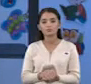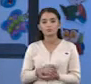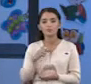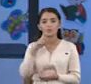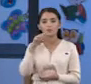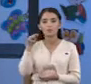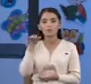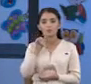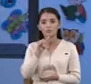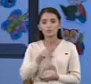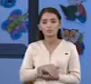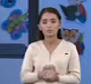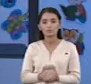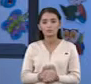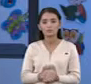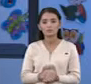Эту.